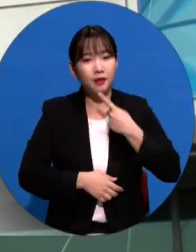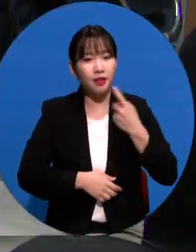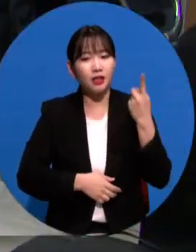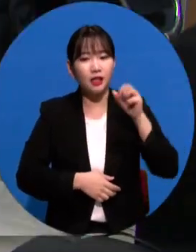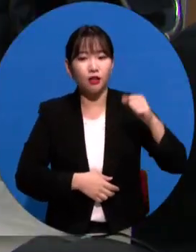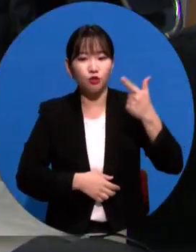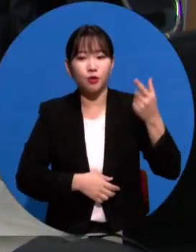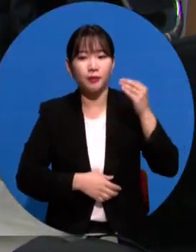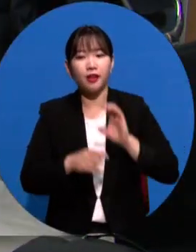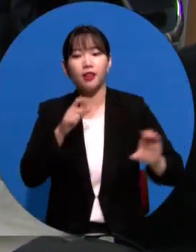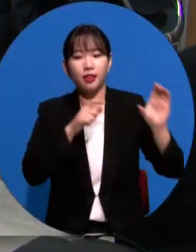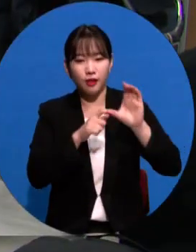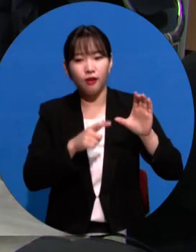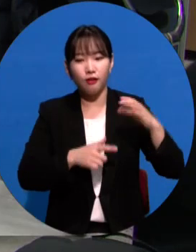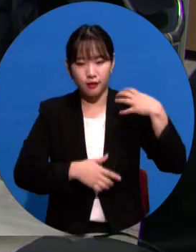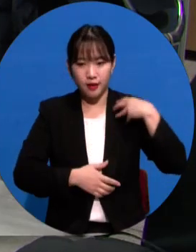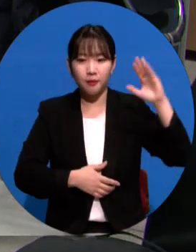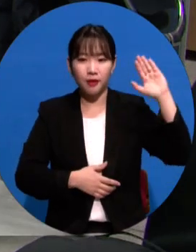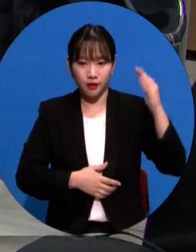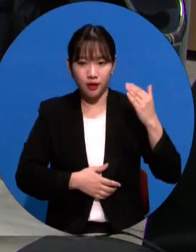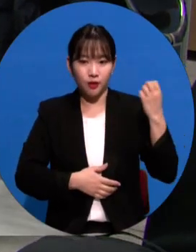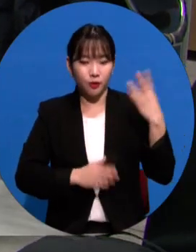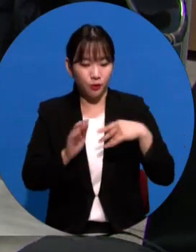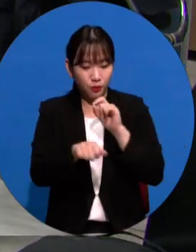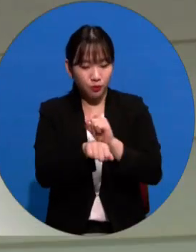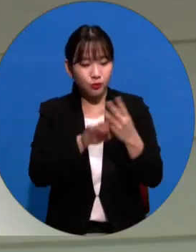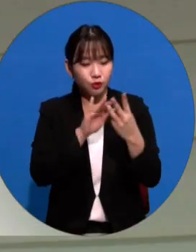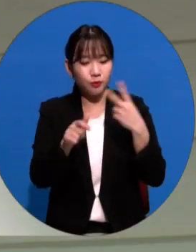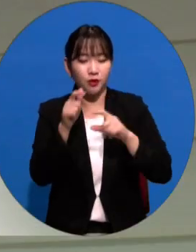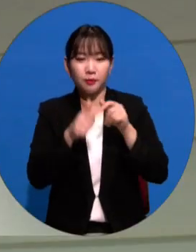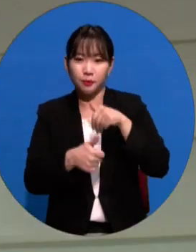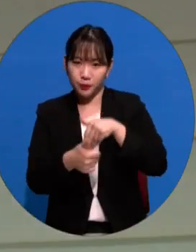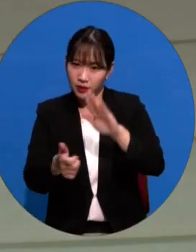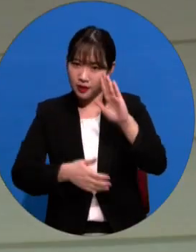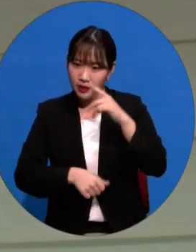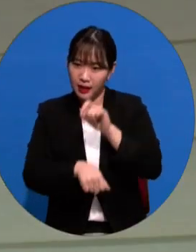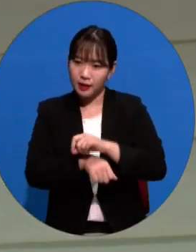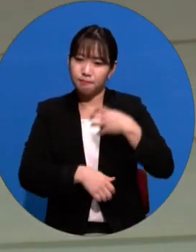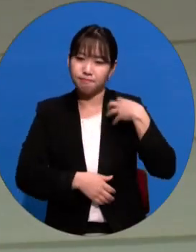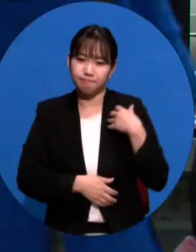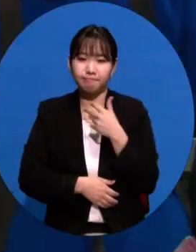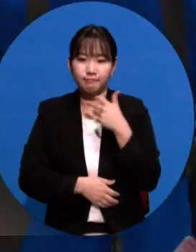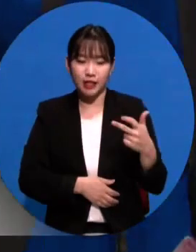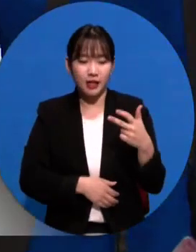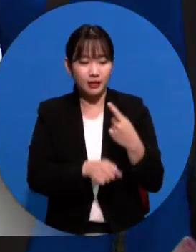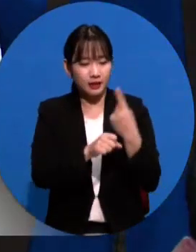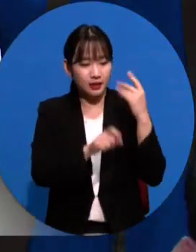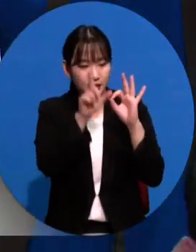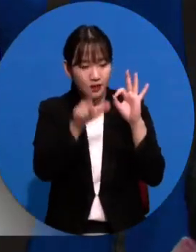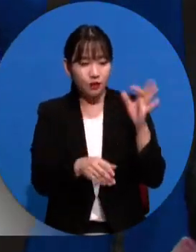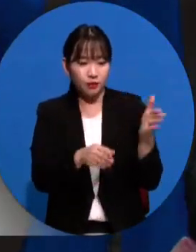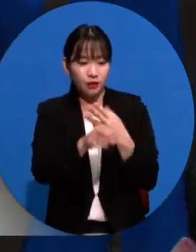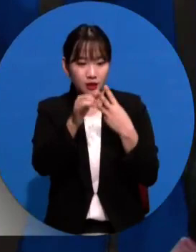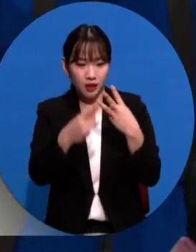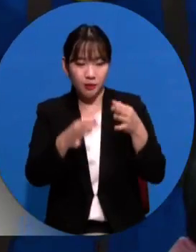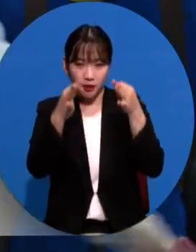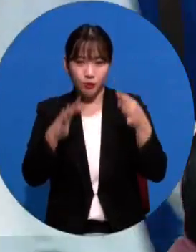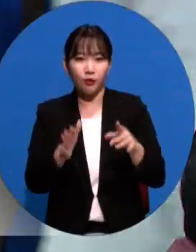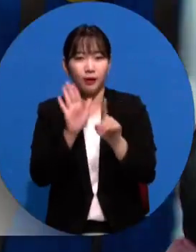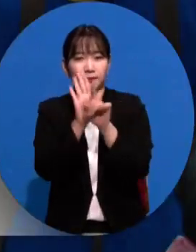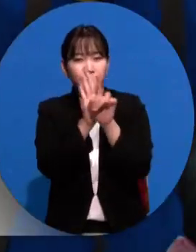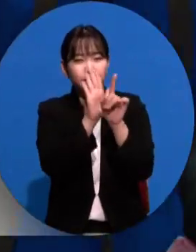합니다. 또 공무원 2명도 투입해야 해 행정 부담도 커지는 실정. 지난해 10월부터 세 차례에 걸쳐